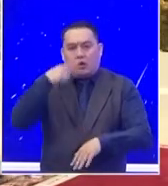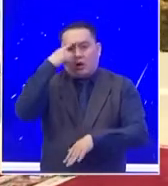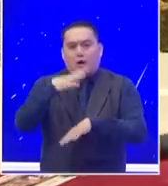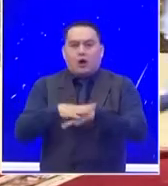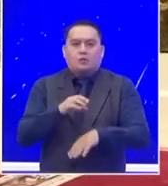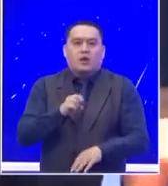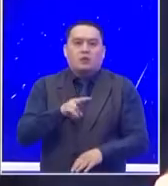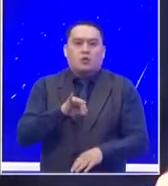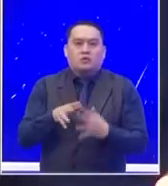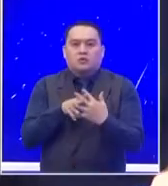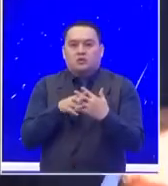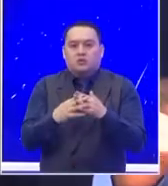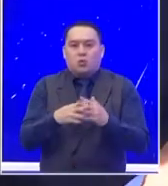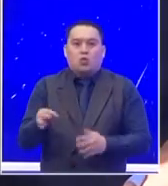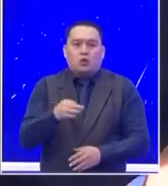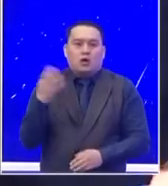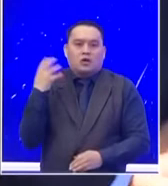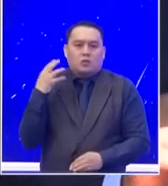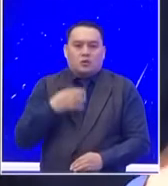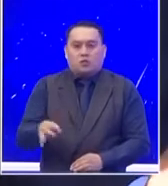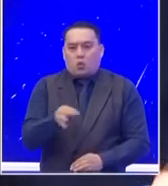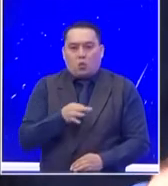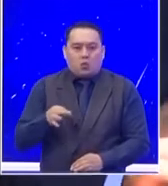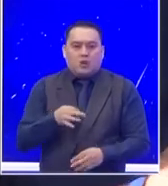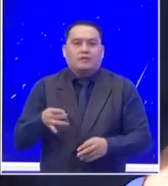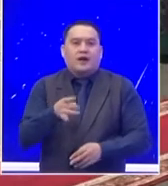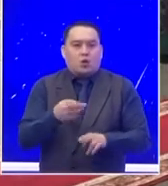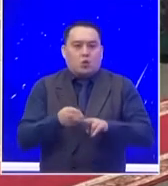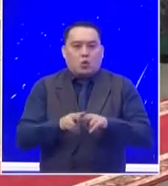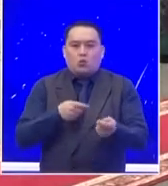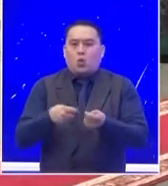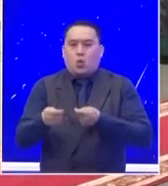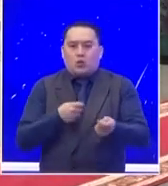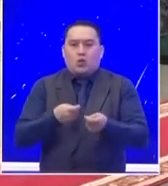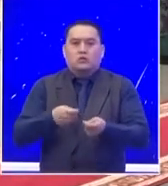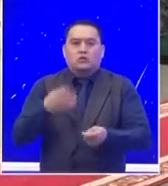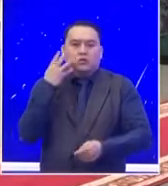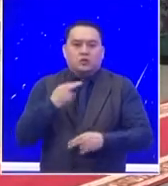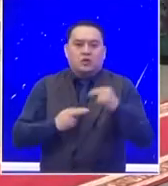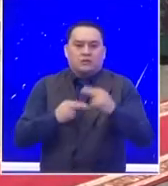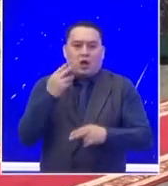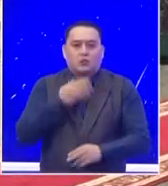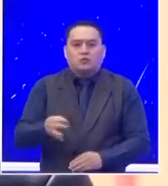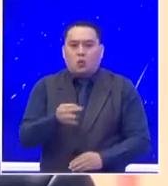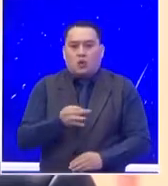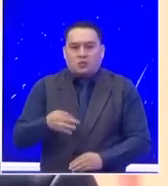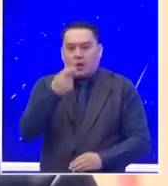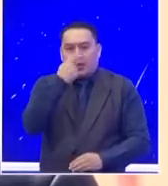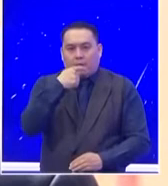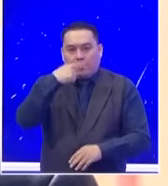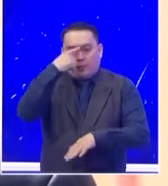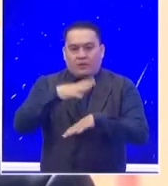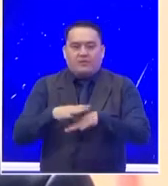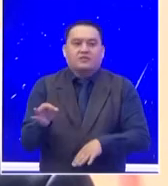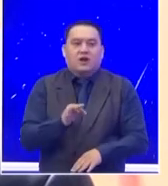контроля. Акимом Талдыбулакского сельского округа Кербулакского района. Руководителем управления строительства Алматинской области и